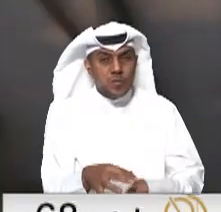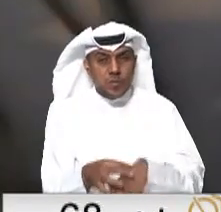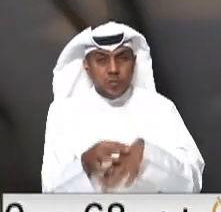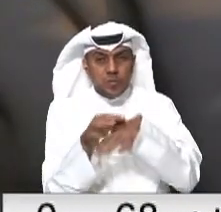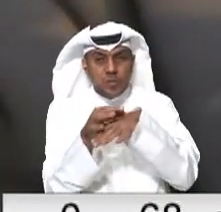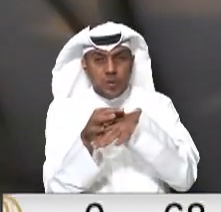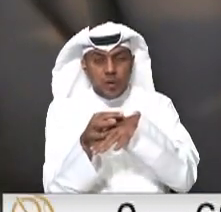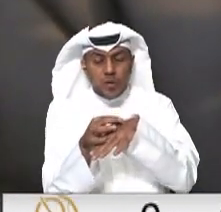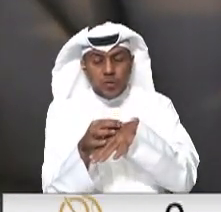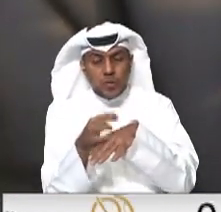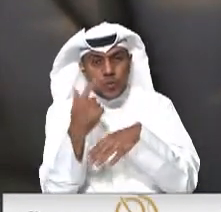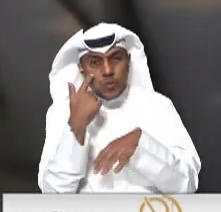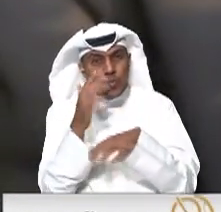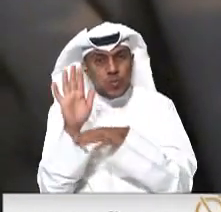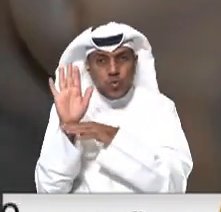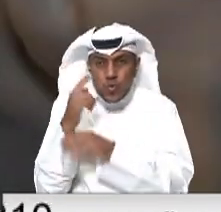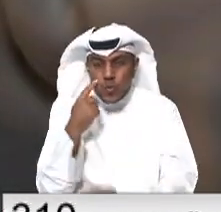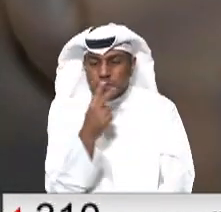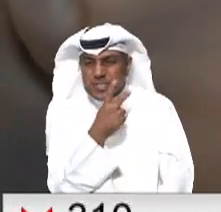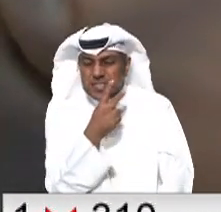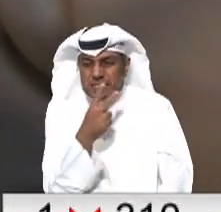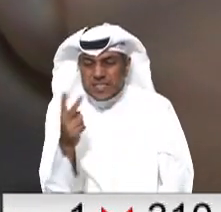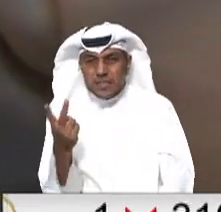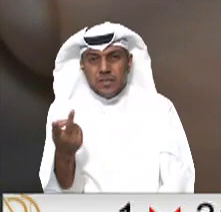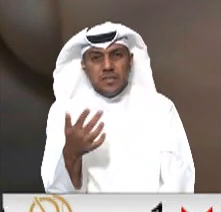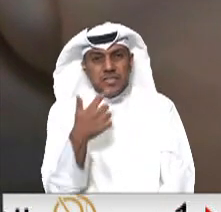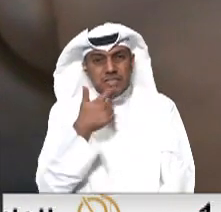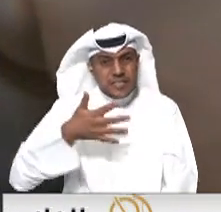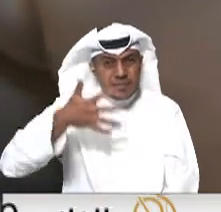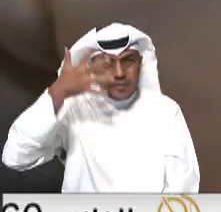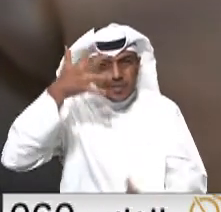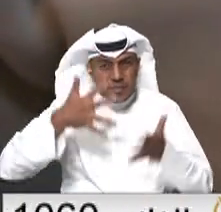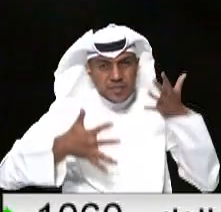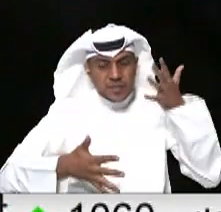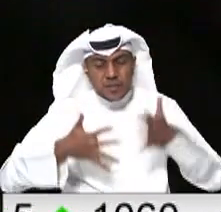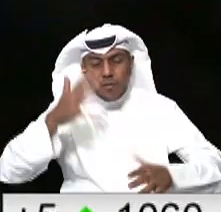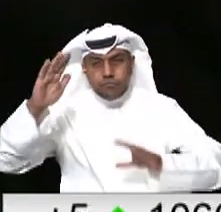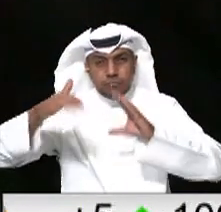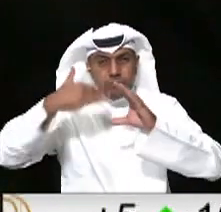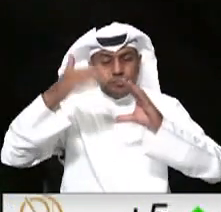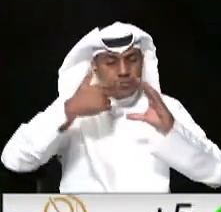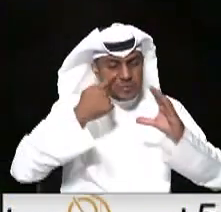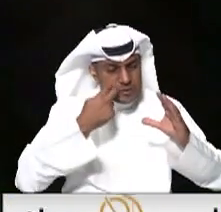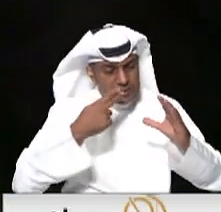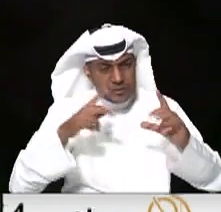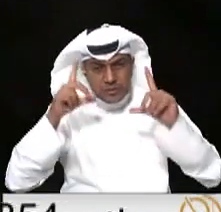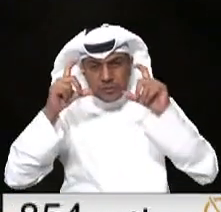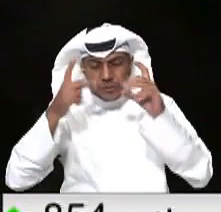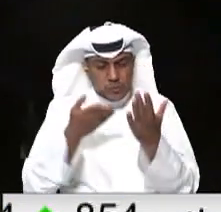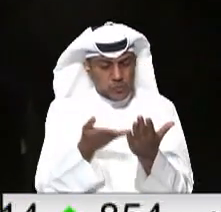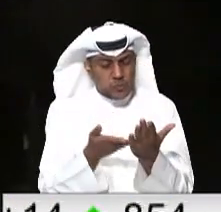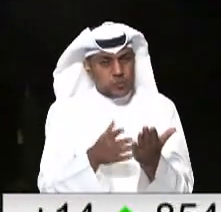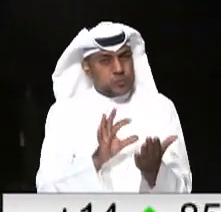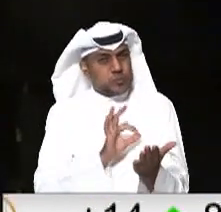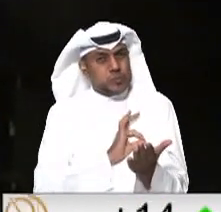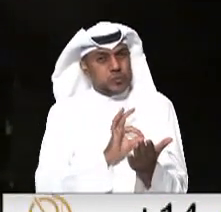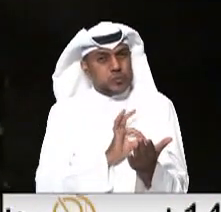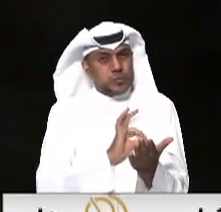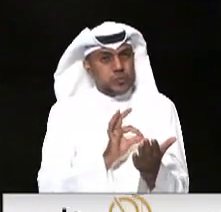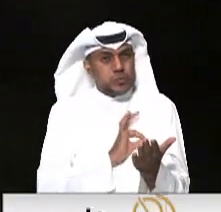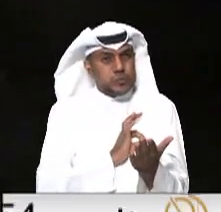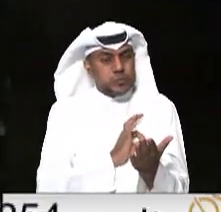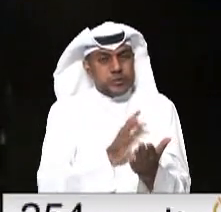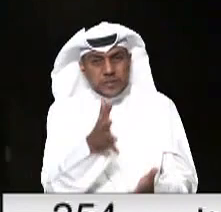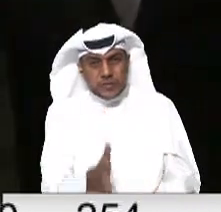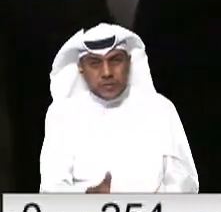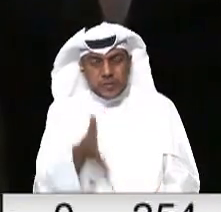من الأطفال والنساء والشيوخ التي تناقلتها وسائل الإعلام العالمية كانت محفزا قويا لهم في إدانة سياسة